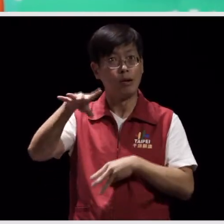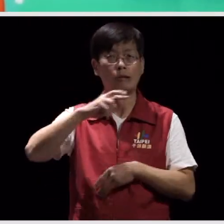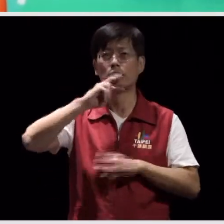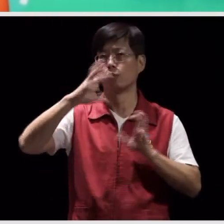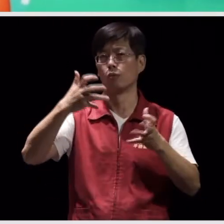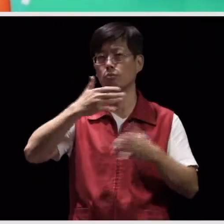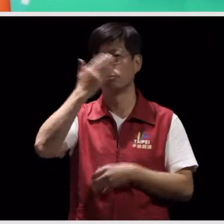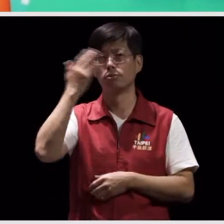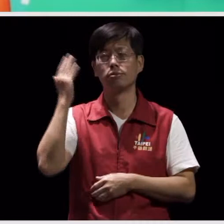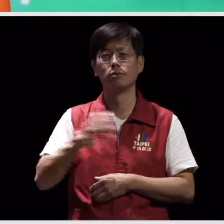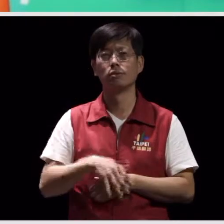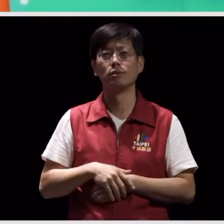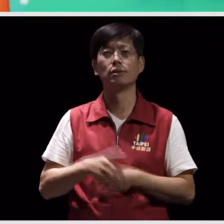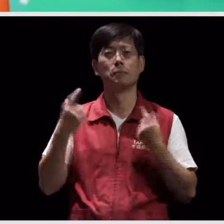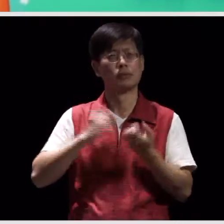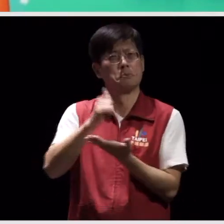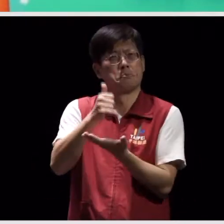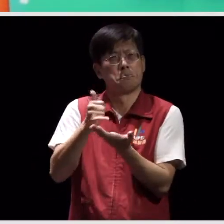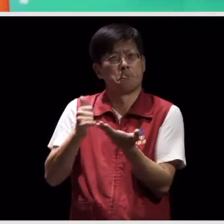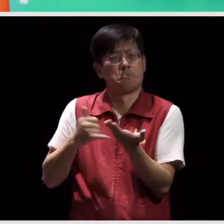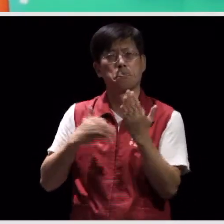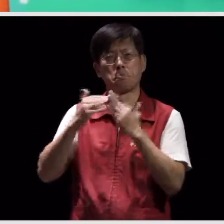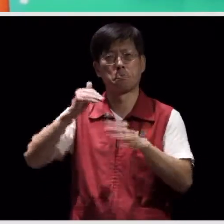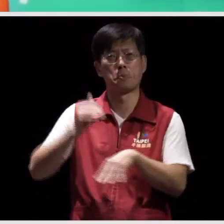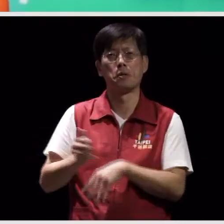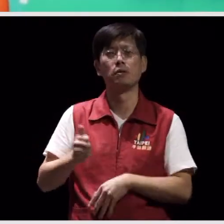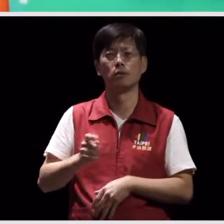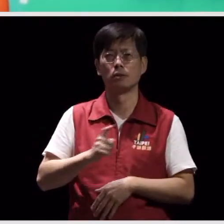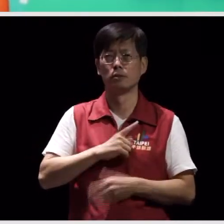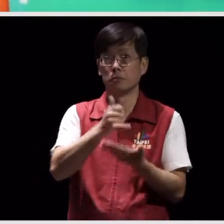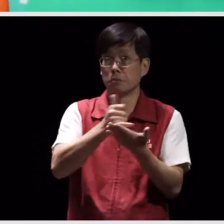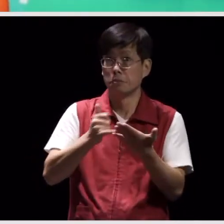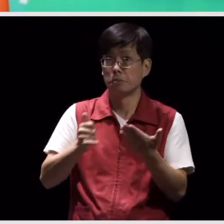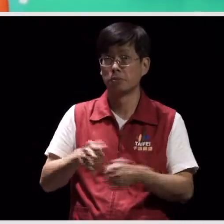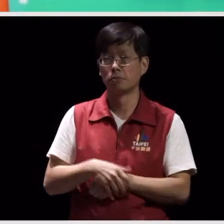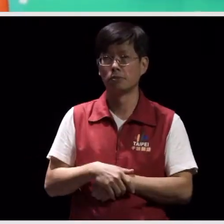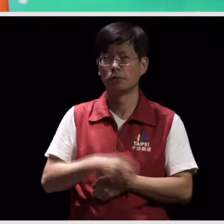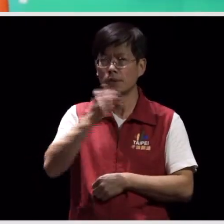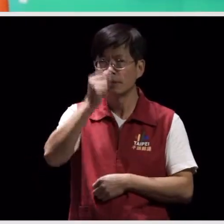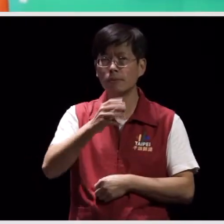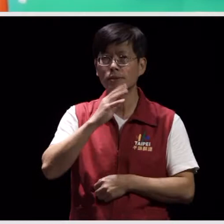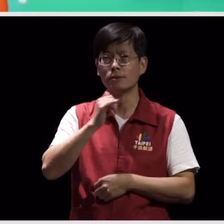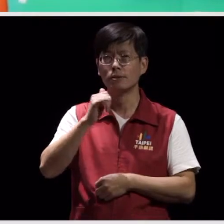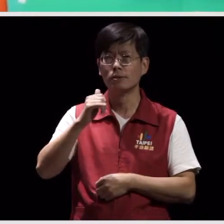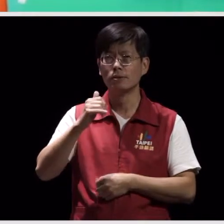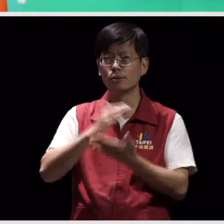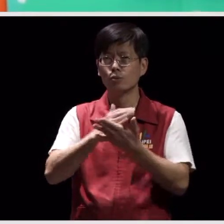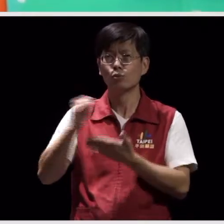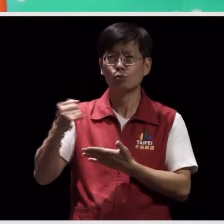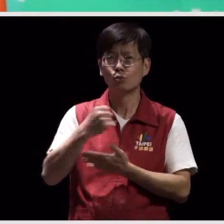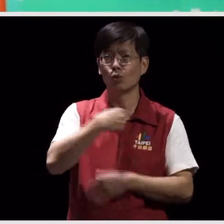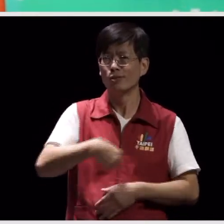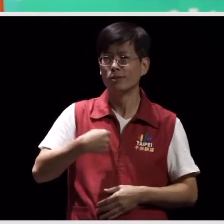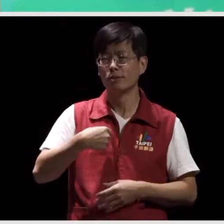什么要去英国呢？他是一个书法家，他画一个很特别的体哦，叫书虫体，我不知道有没有人听过的，我当时也不知